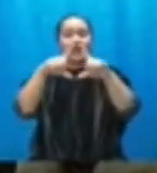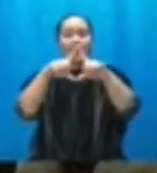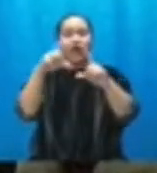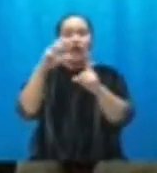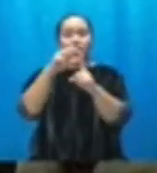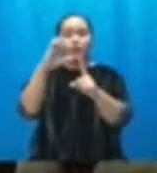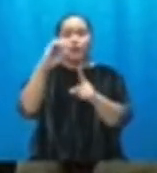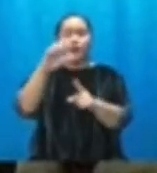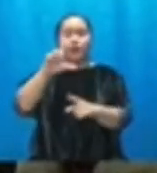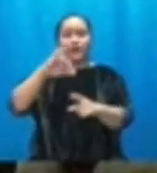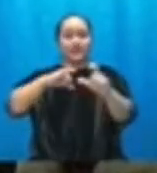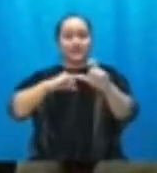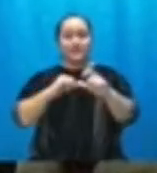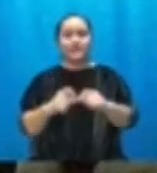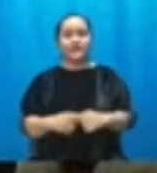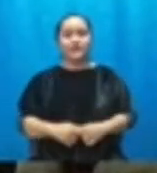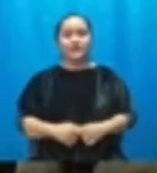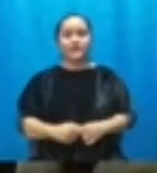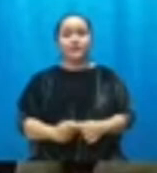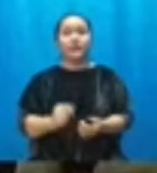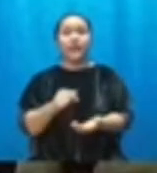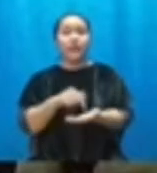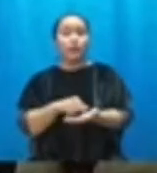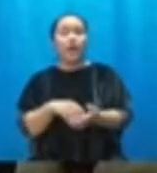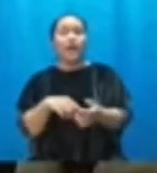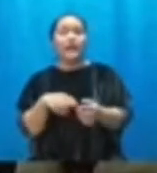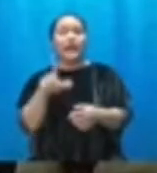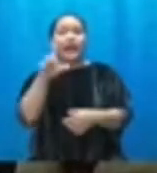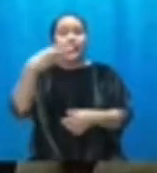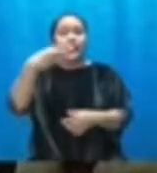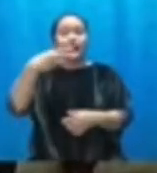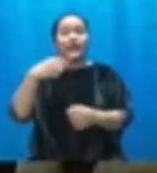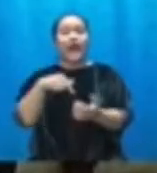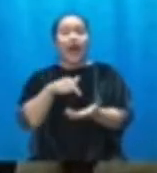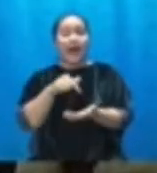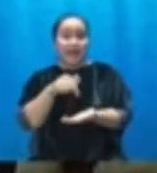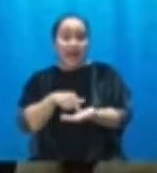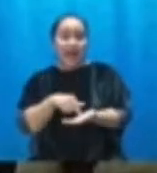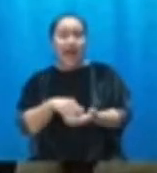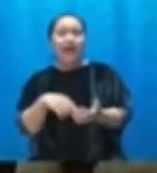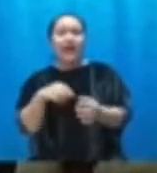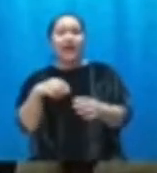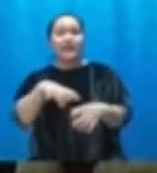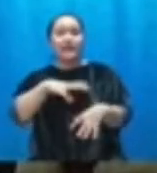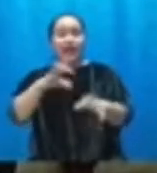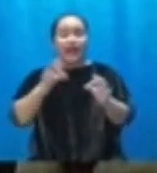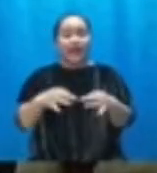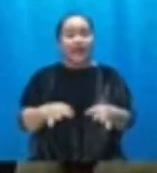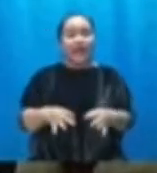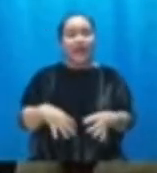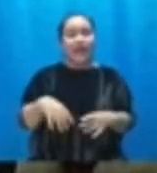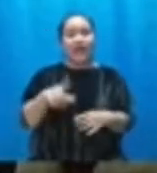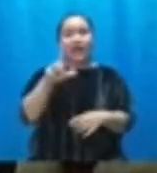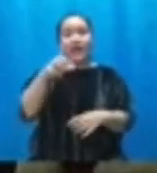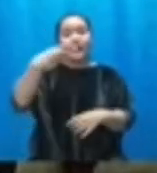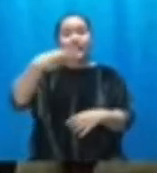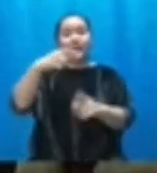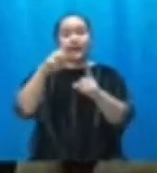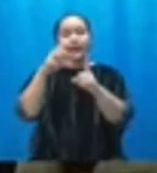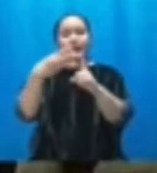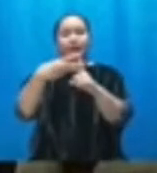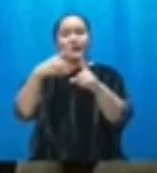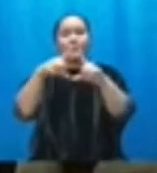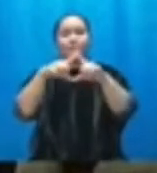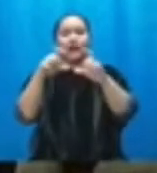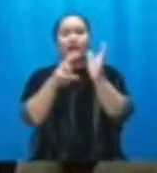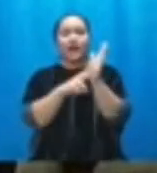sekarang ini ada di Lebanon selatan tapi dia Putar mau ke Galilea putar begini lewat decapolis